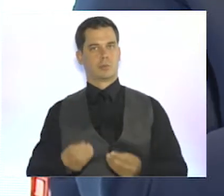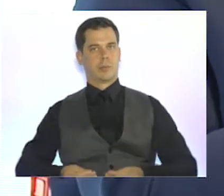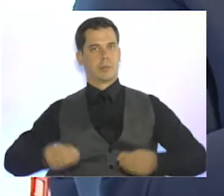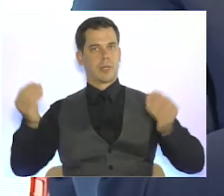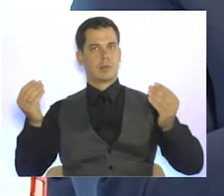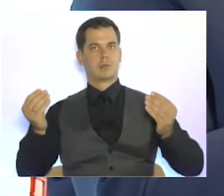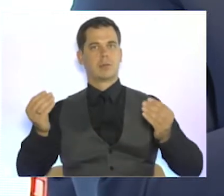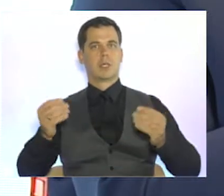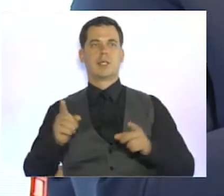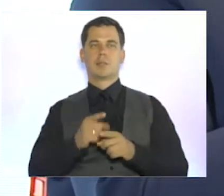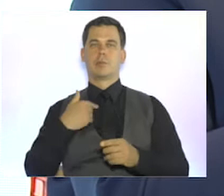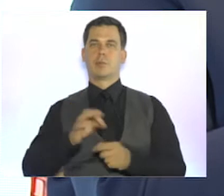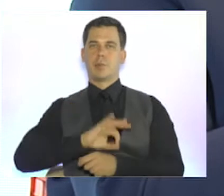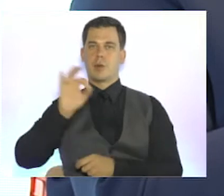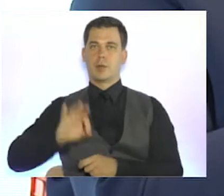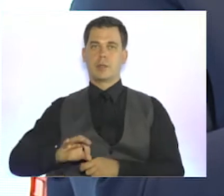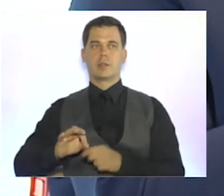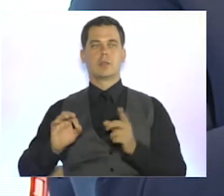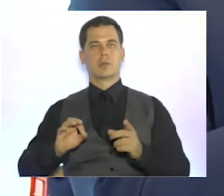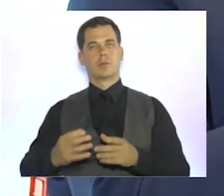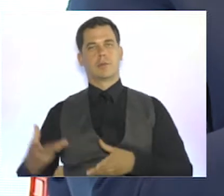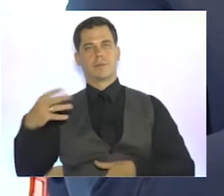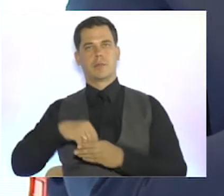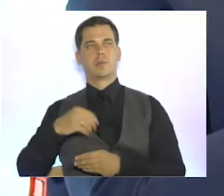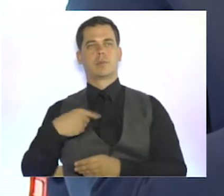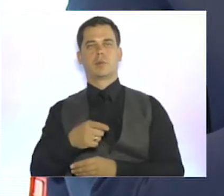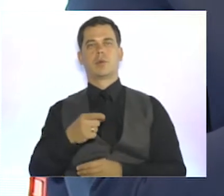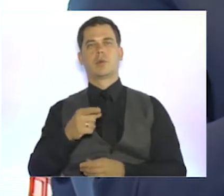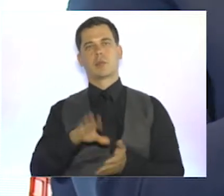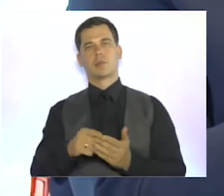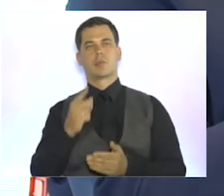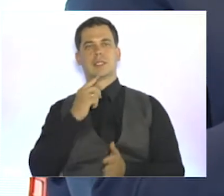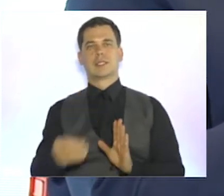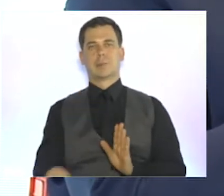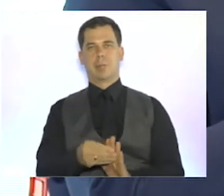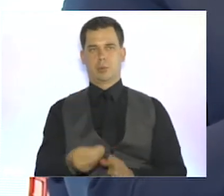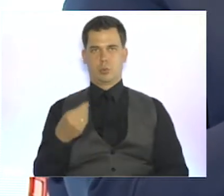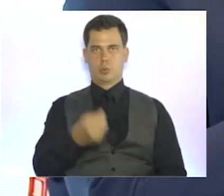Zresztą projekty związane z stypendiami to właśnie też